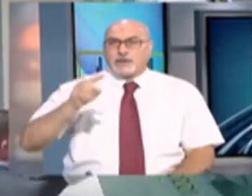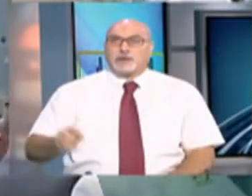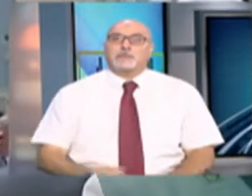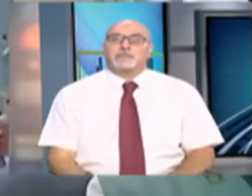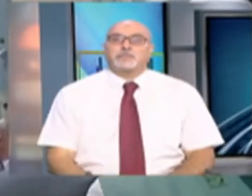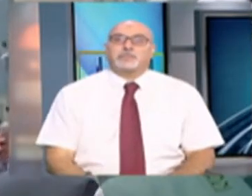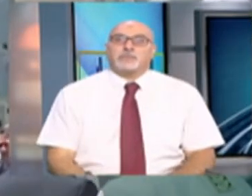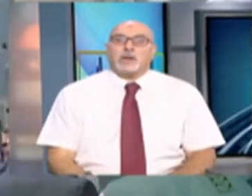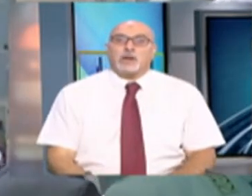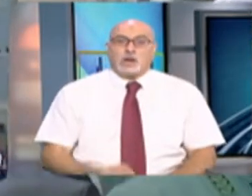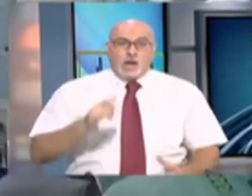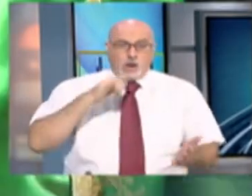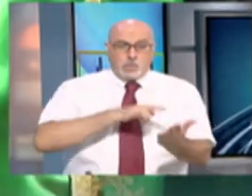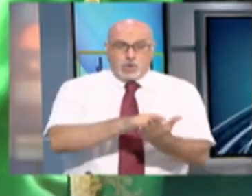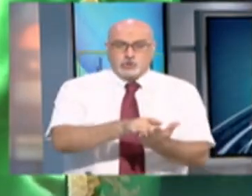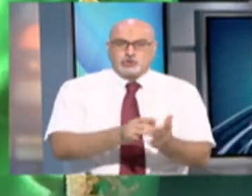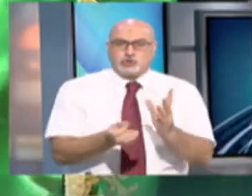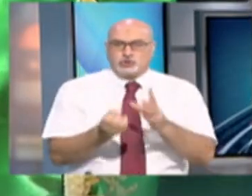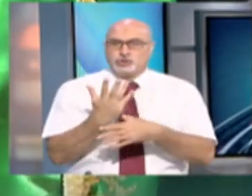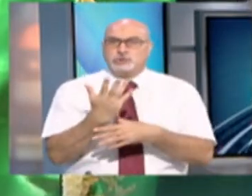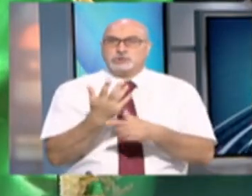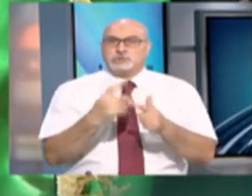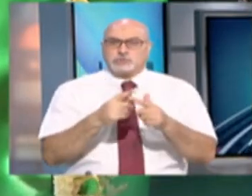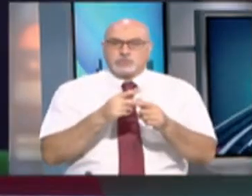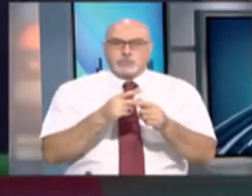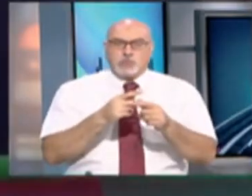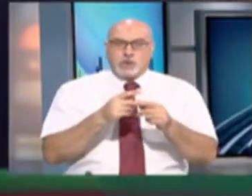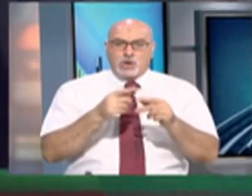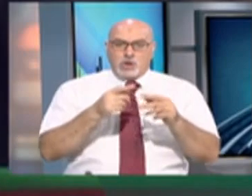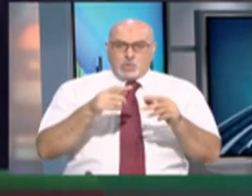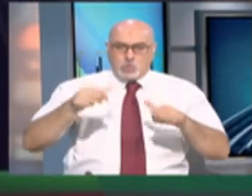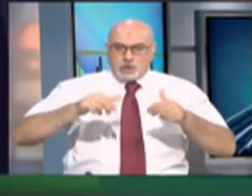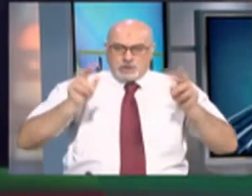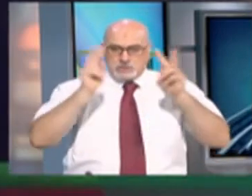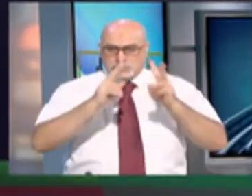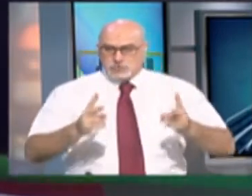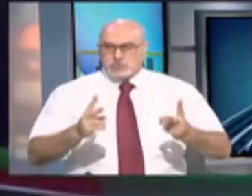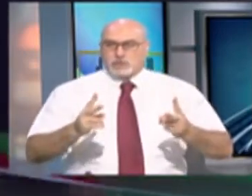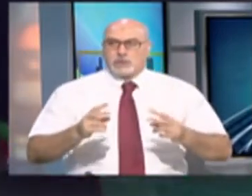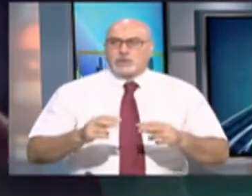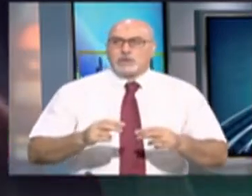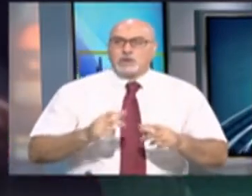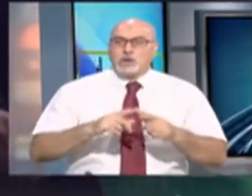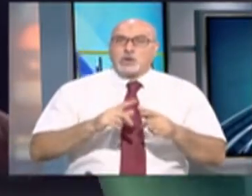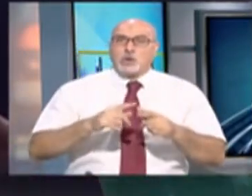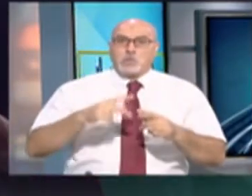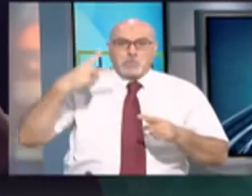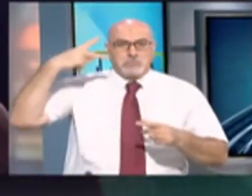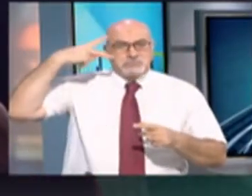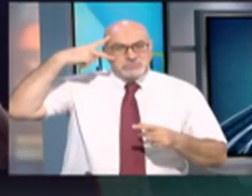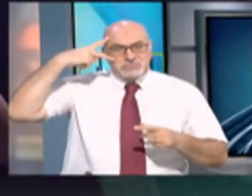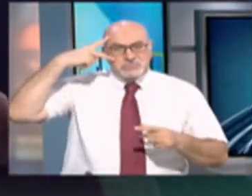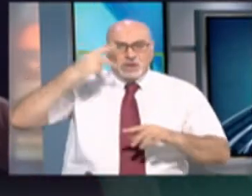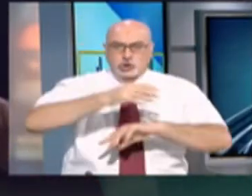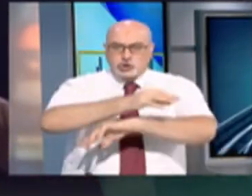هذه المنشأة الجديدة التي تستجيب إلى المقاييس الدولية المعمول بها تحفة معمارية